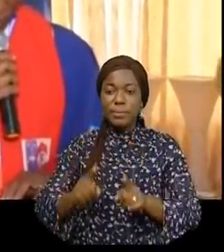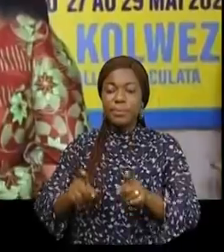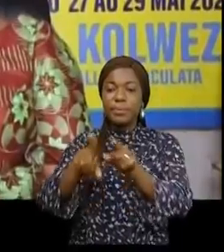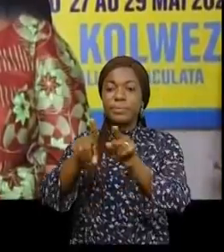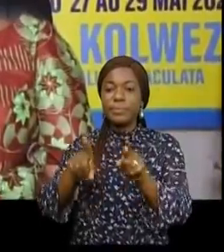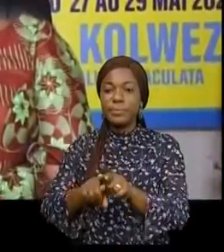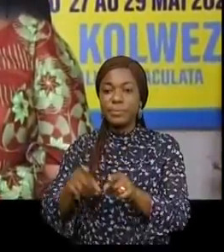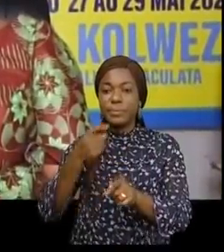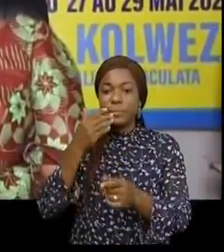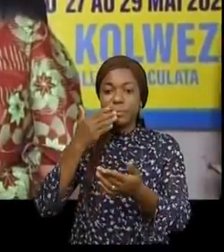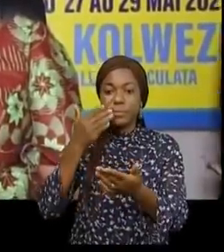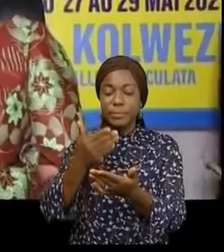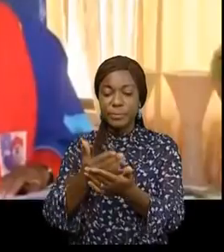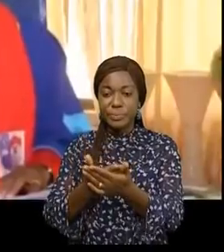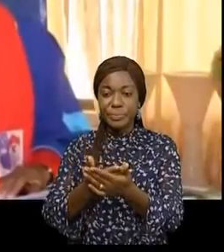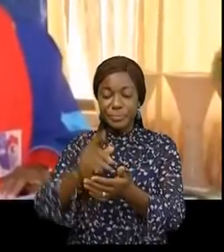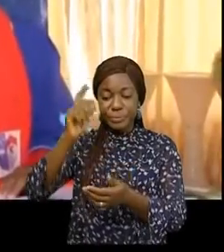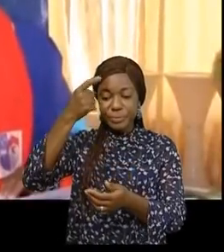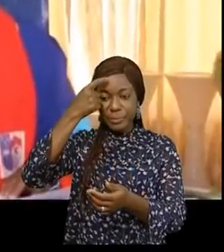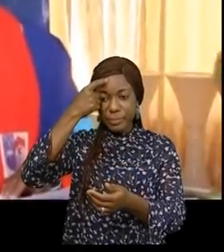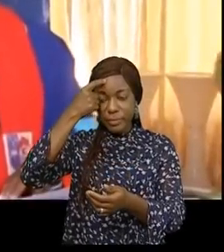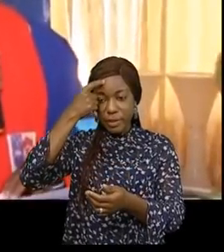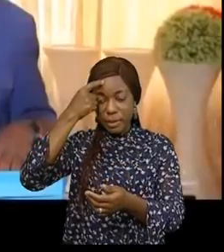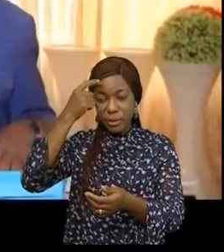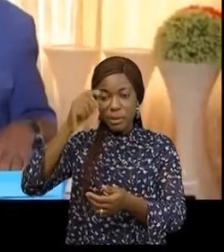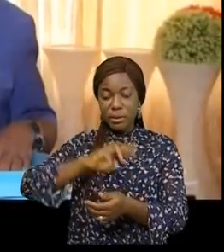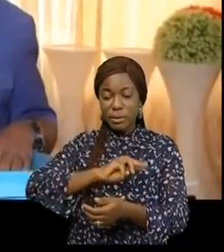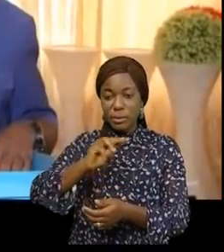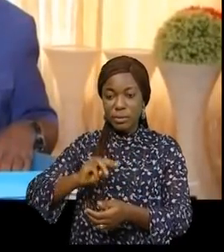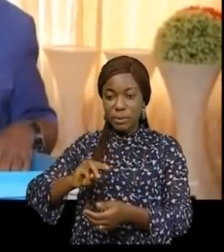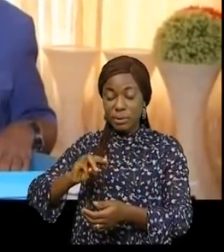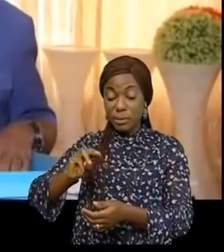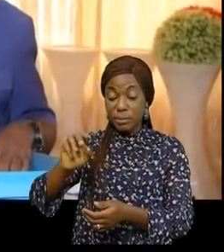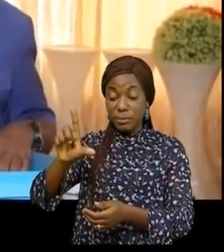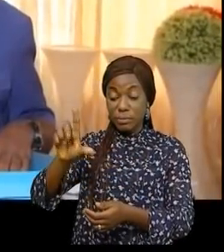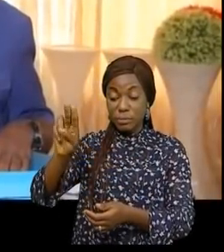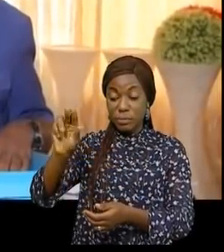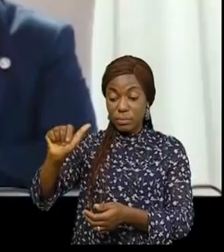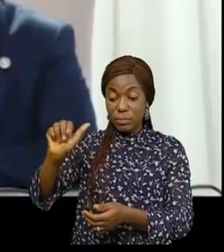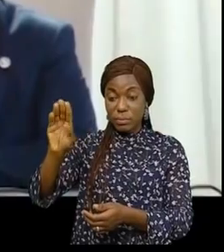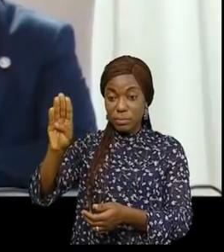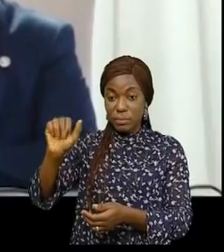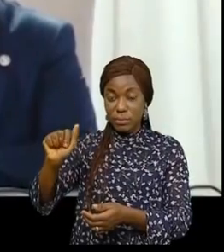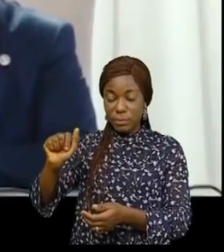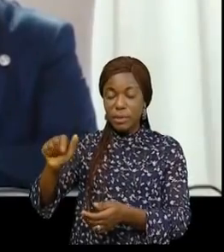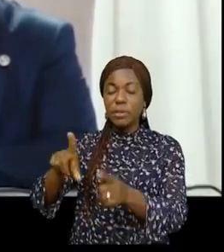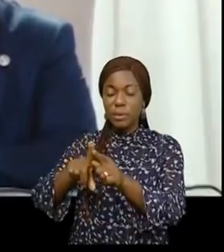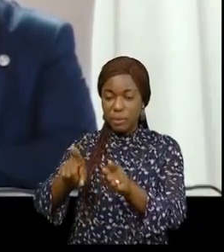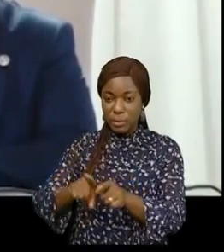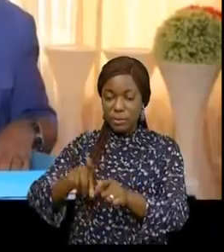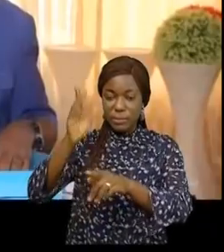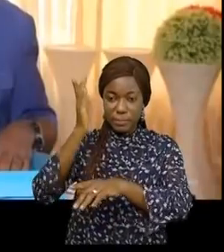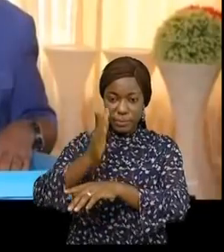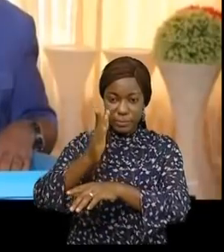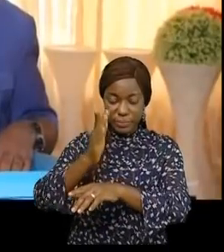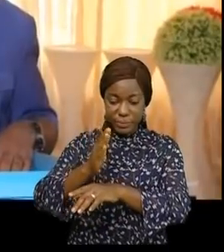intérimaire du Lualaba, Fumasu Kasaini, pour le parrainage de ce colloque. Le conseiller du président Félix Antoine Tshisekedi au Collège de l'éducation et